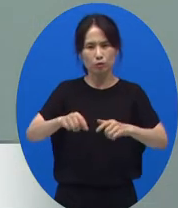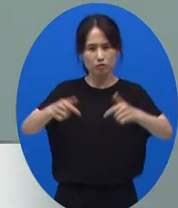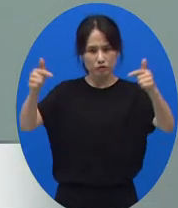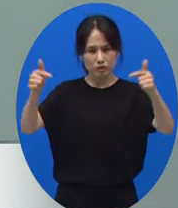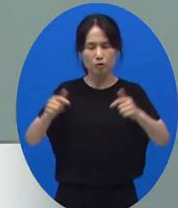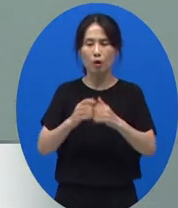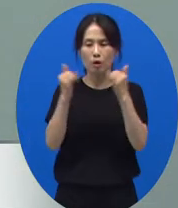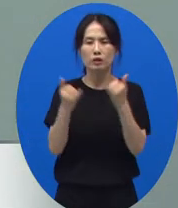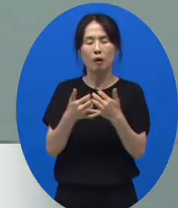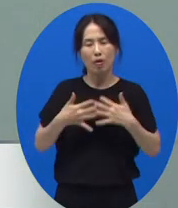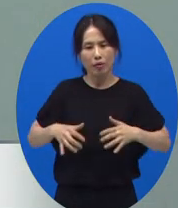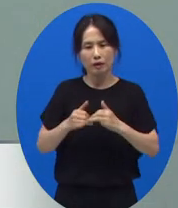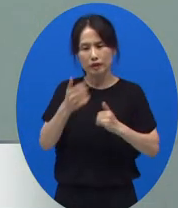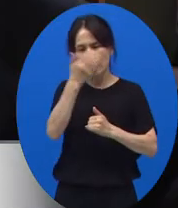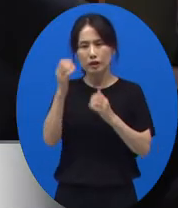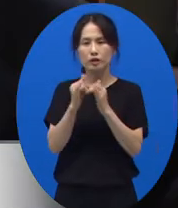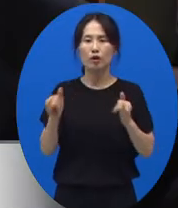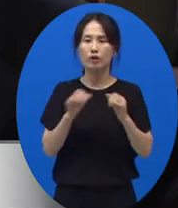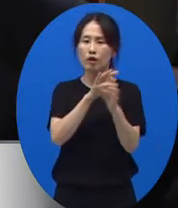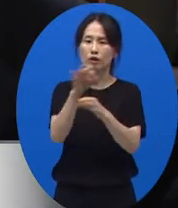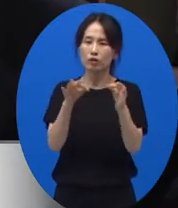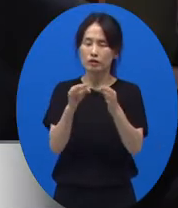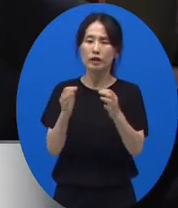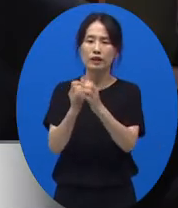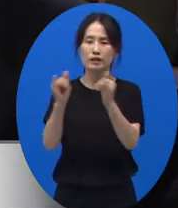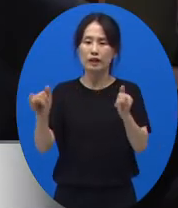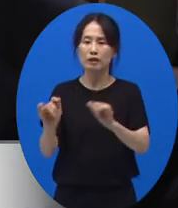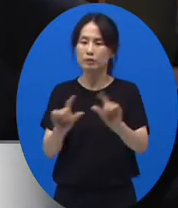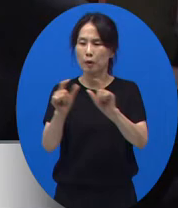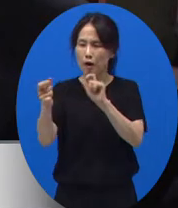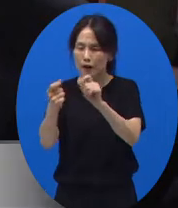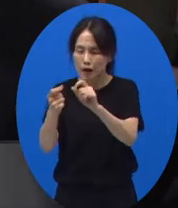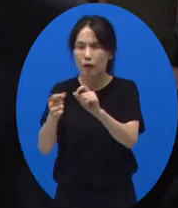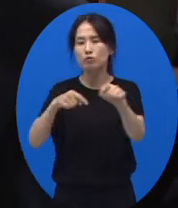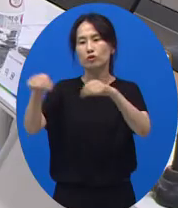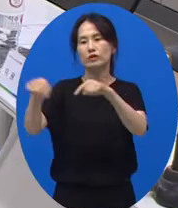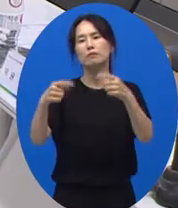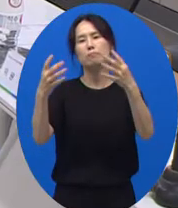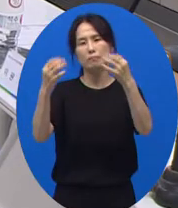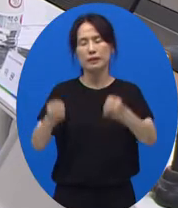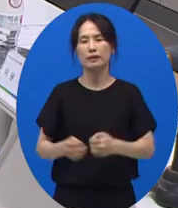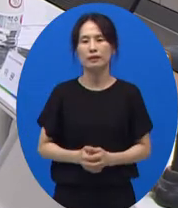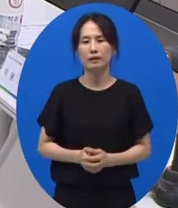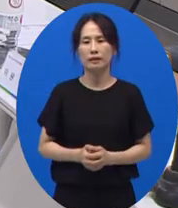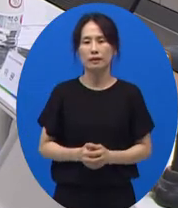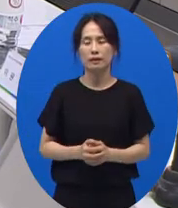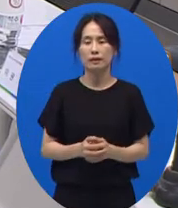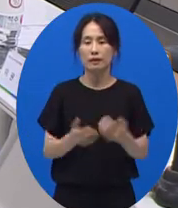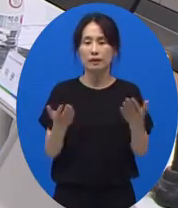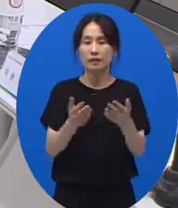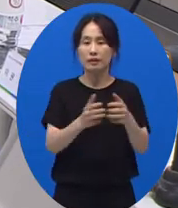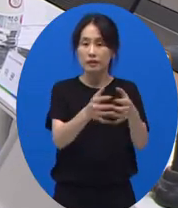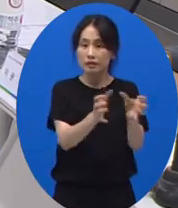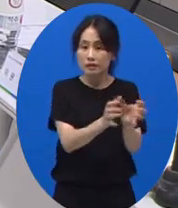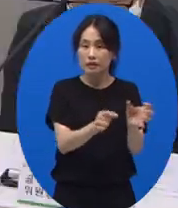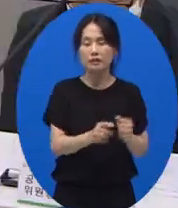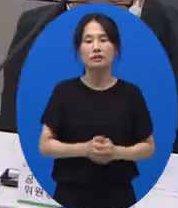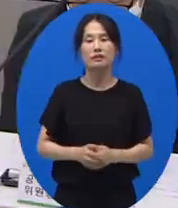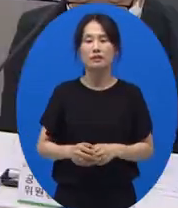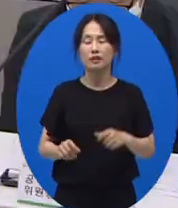주로 사회적 약자와 청년, 경제 등 도민 생활과 밀접한 정책이 돋보입니다. 특히 인수위는 지난달